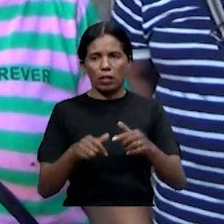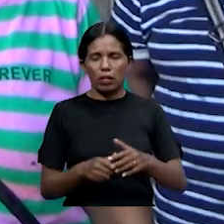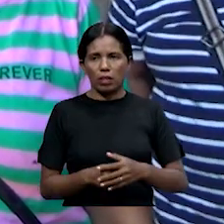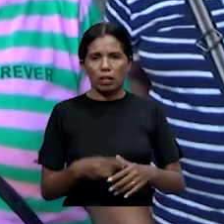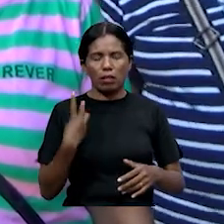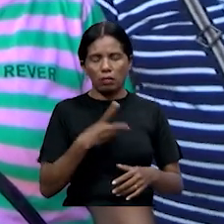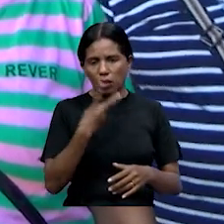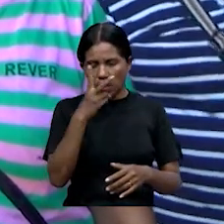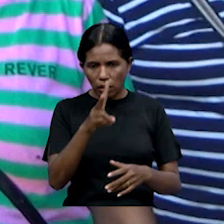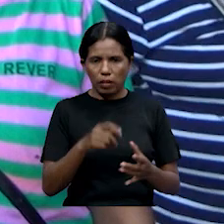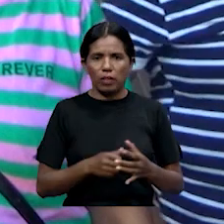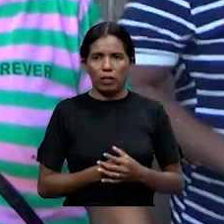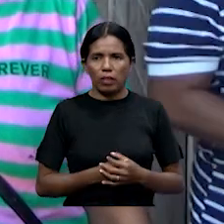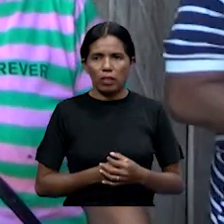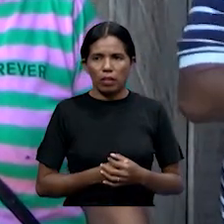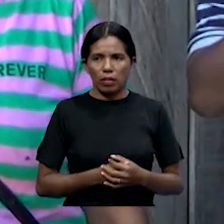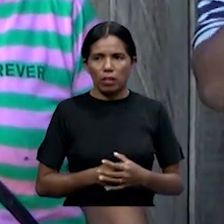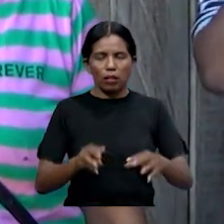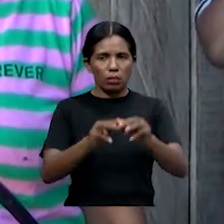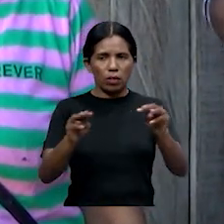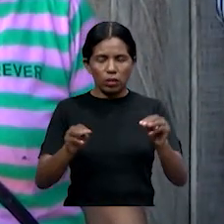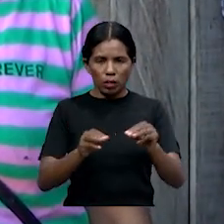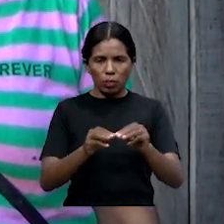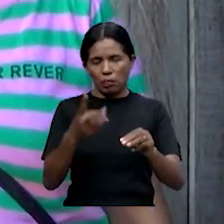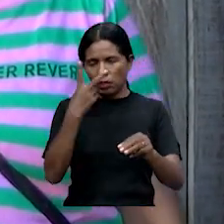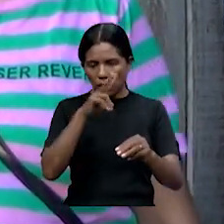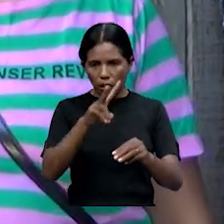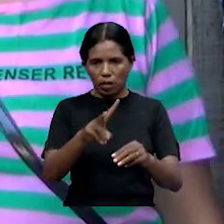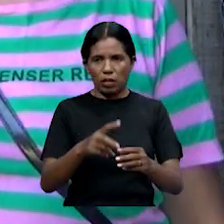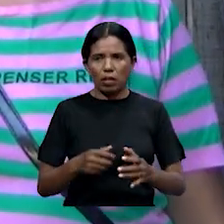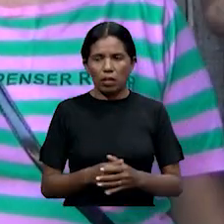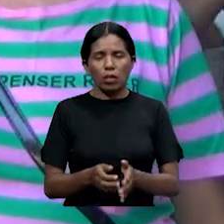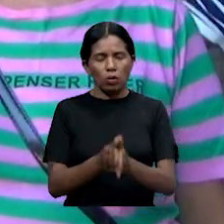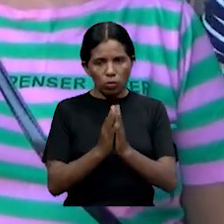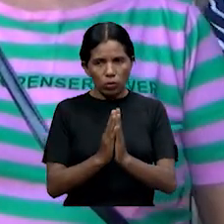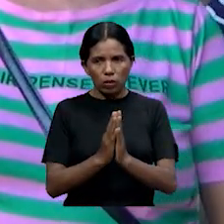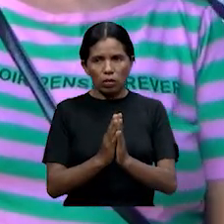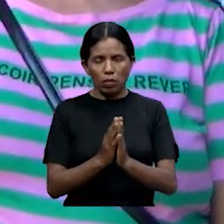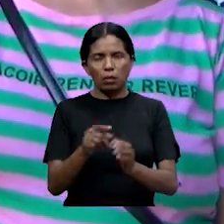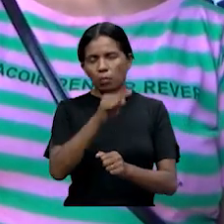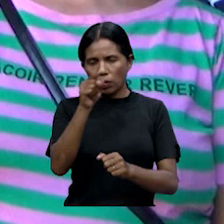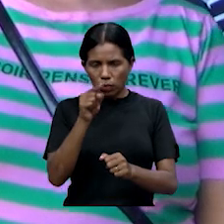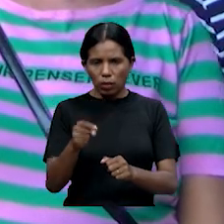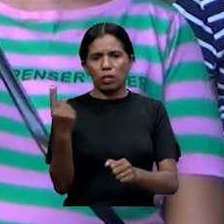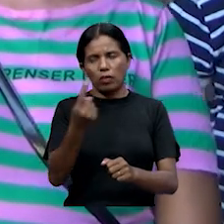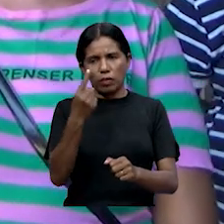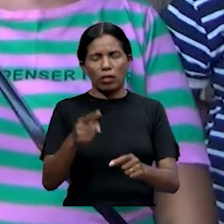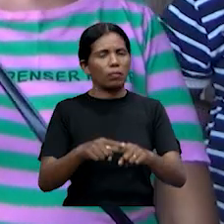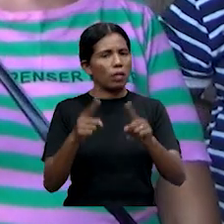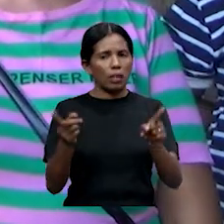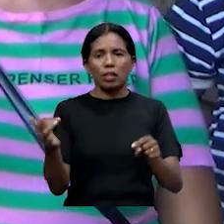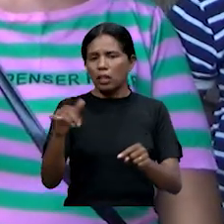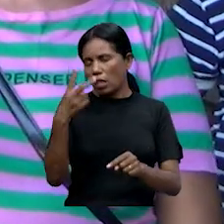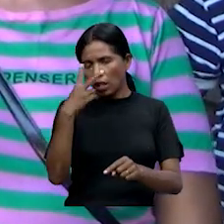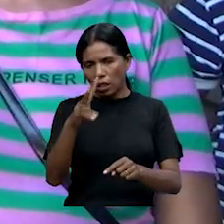si Jestam municipal ini nomor tuh mahalo khusus nafatan, ame khusus perguntas, bebe ikona, bebe dalam rumah sira